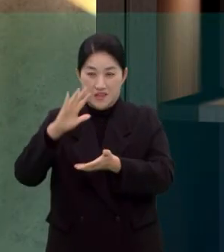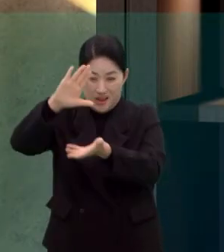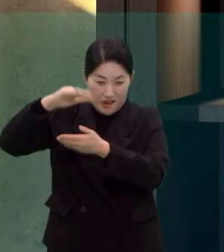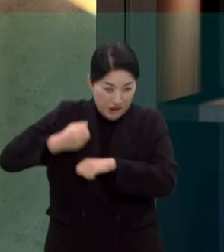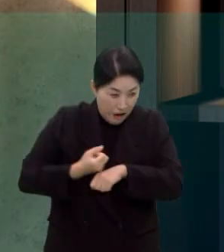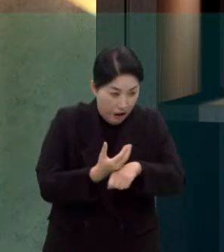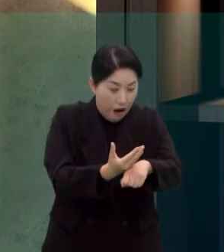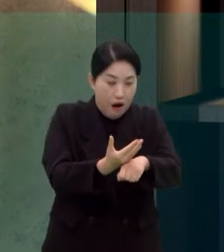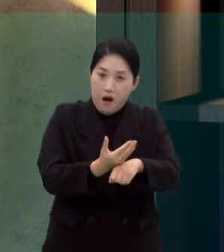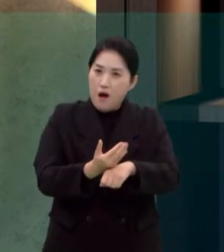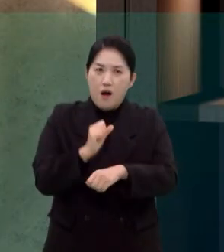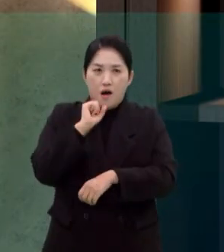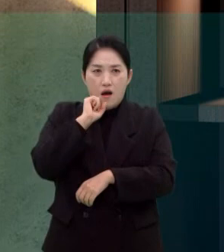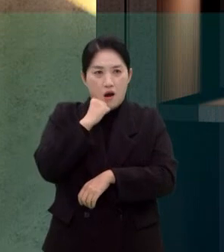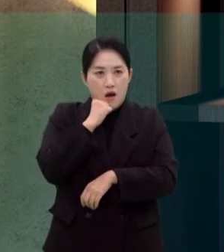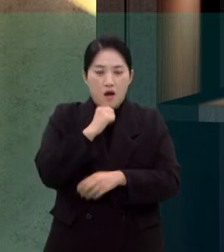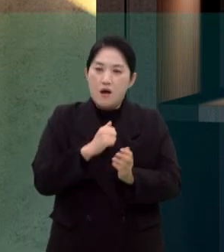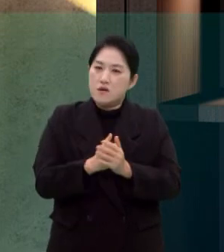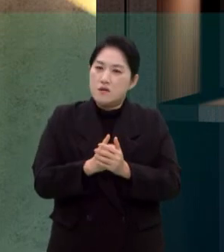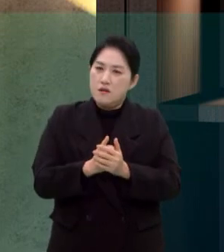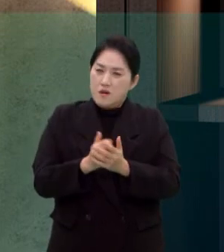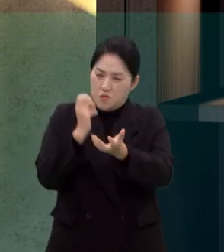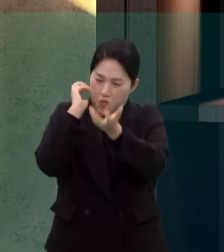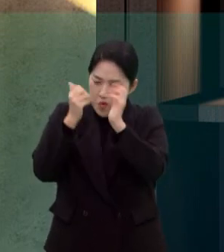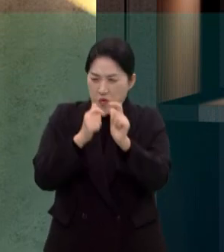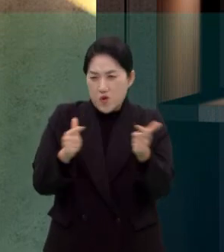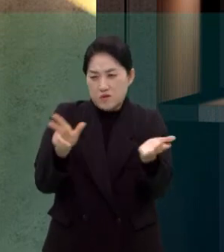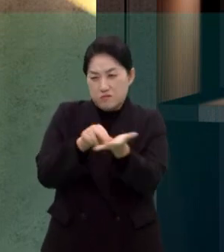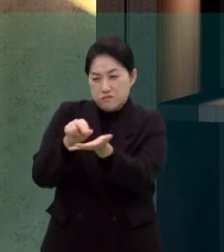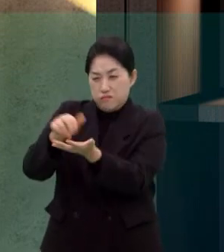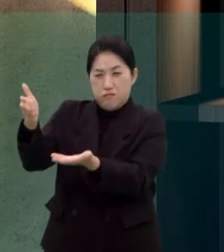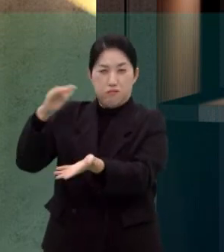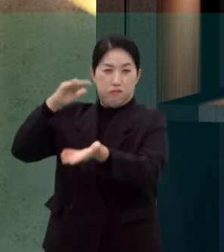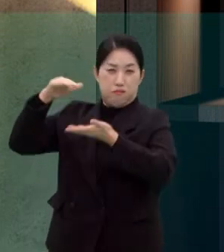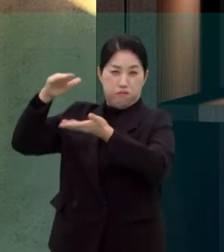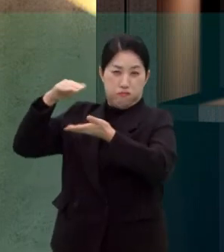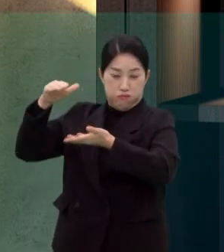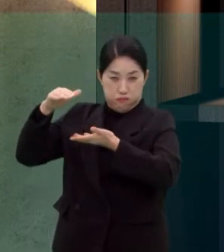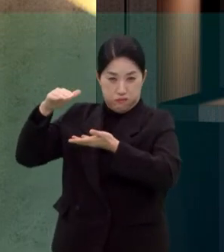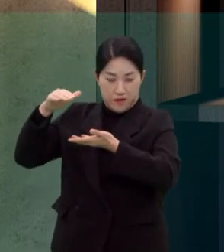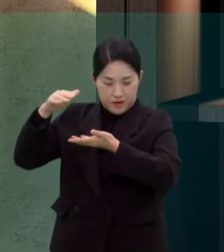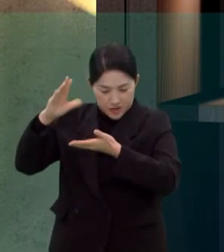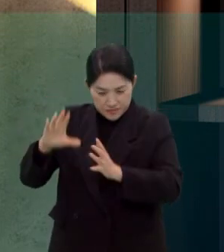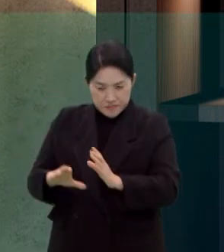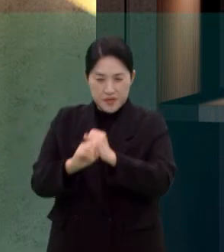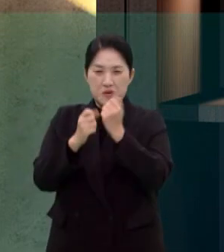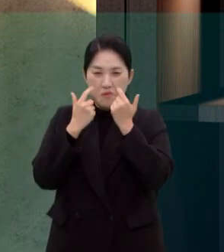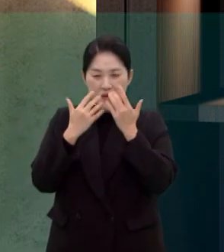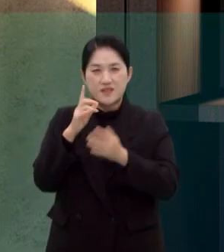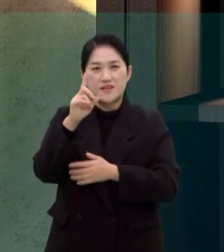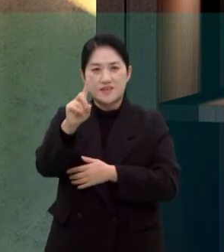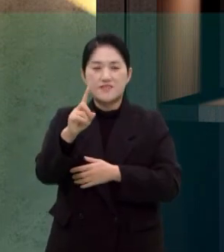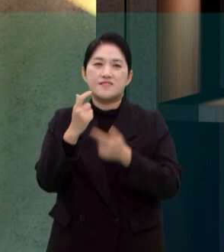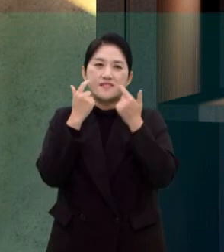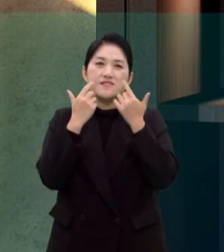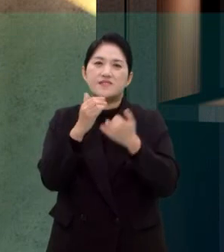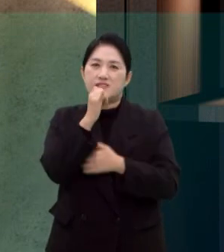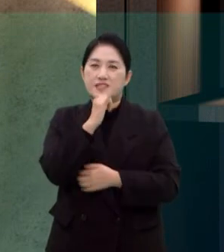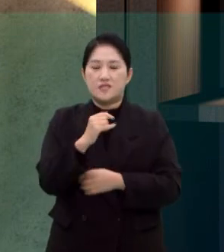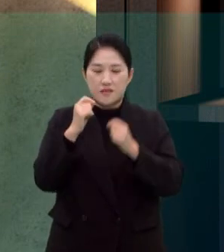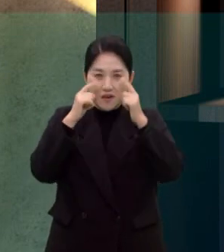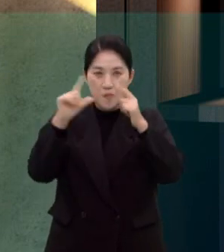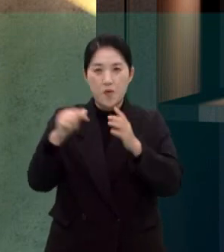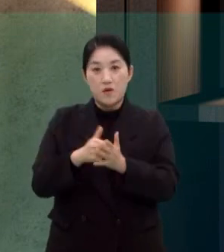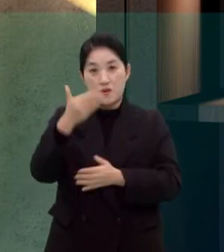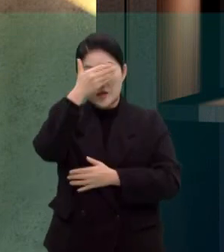없을 만큼 너무도 복잡하고 또 다양한 문제들 속에서 단 하나 분명하게 깨달은 게 있다면